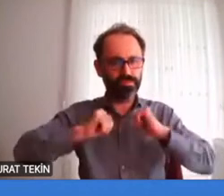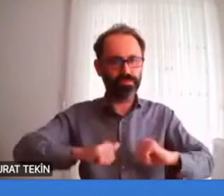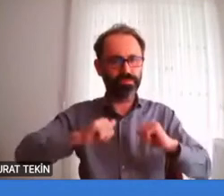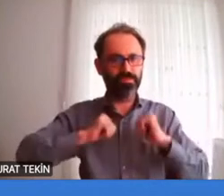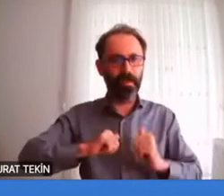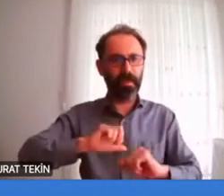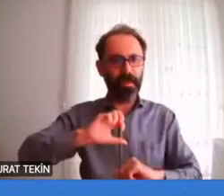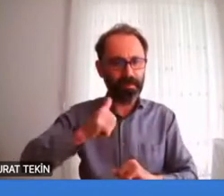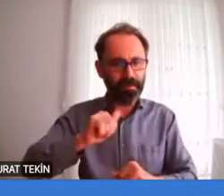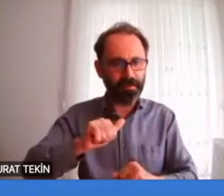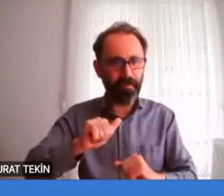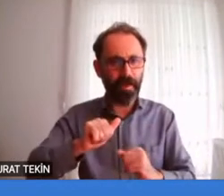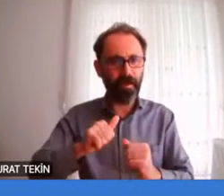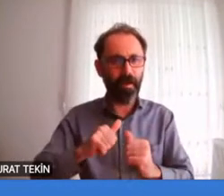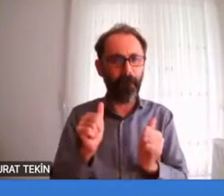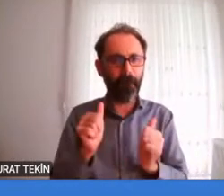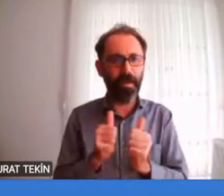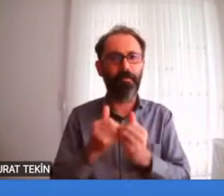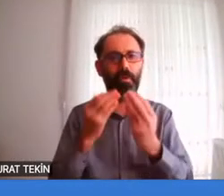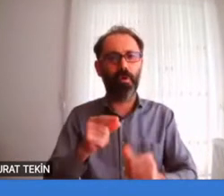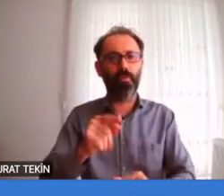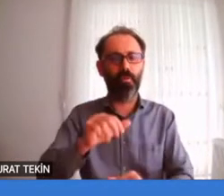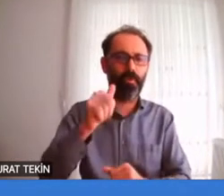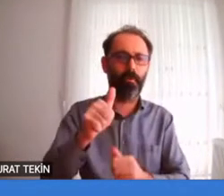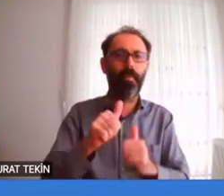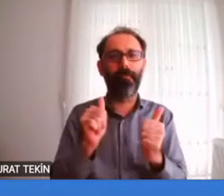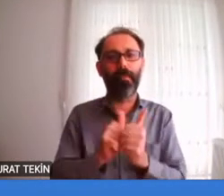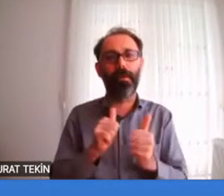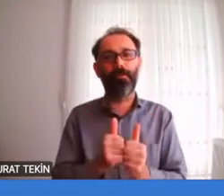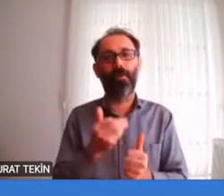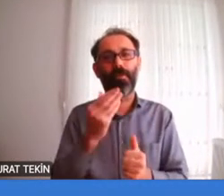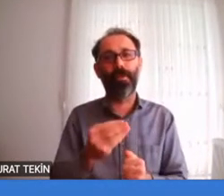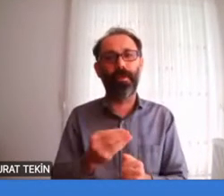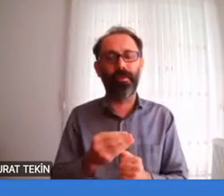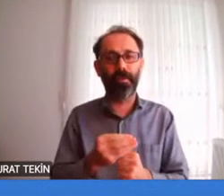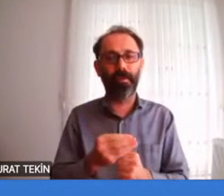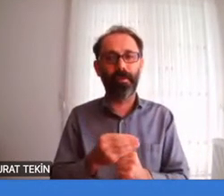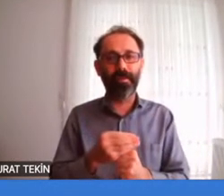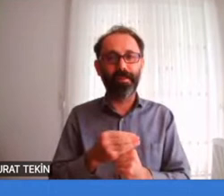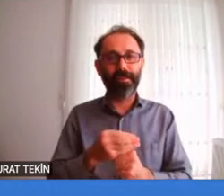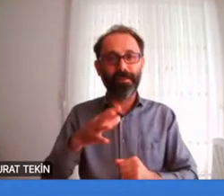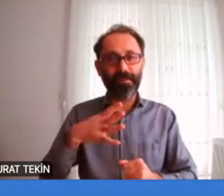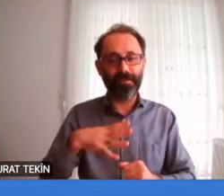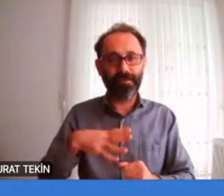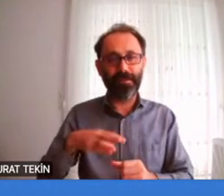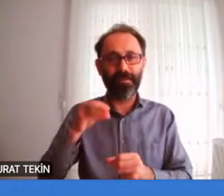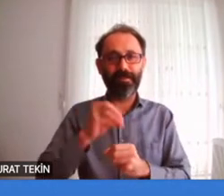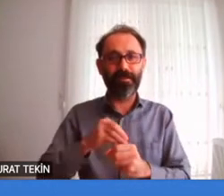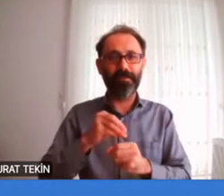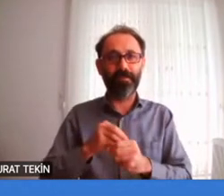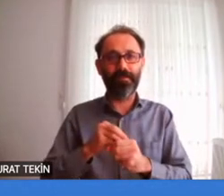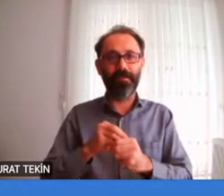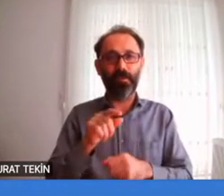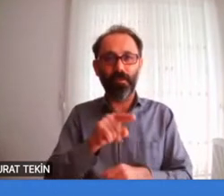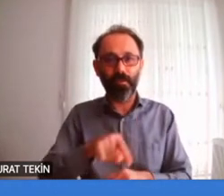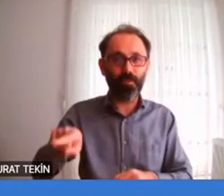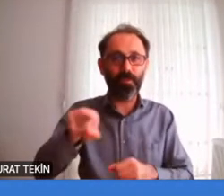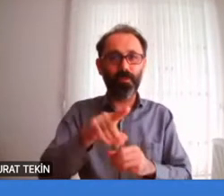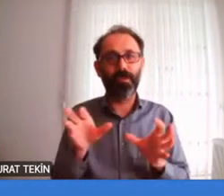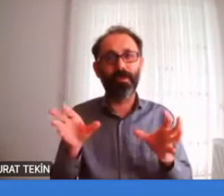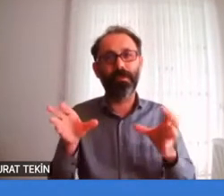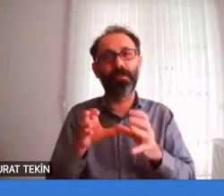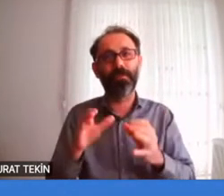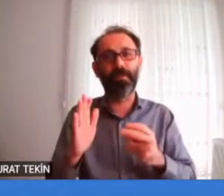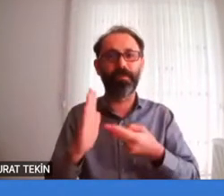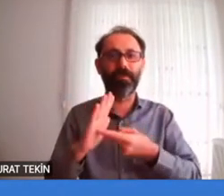zaman ayırıp bugün bizimle burada olmayı tercih ettiğiniz için, bizimle olduğunuz için tüm takıma ve